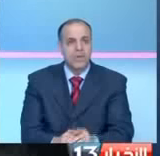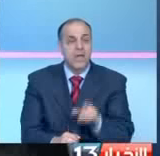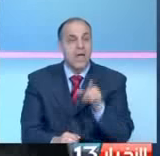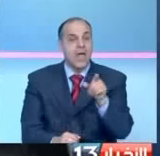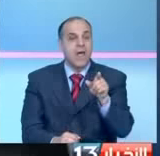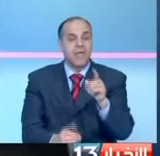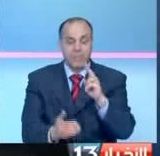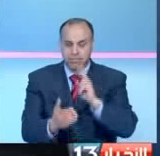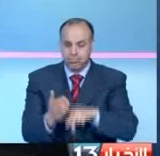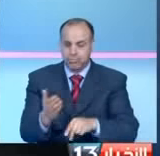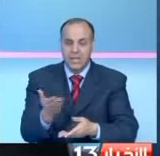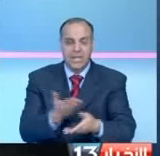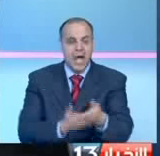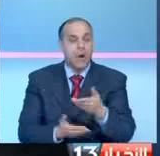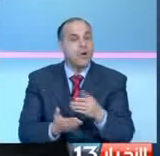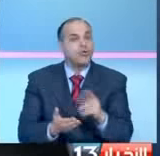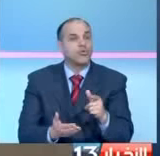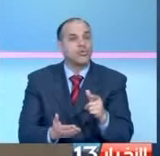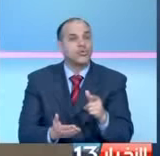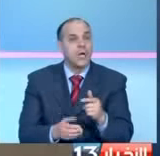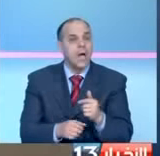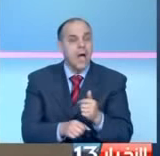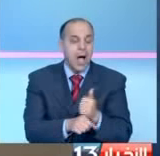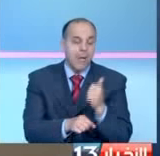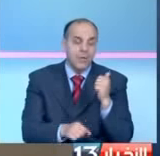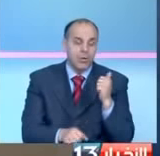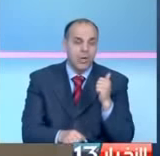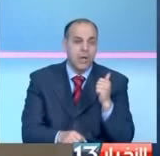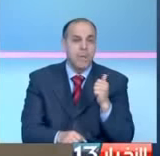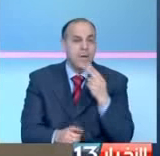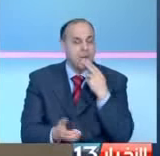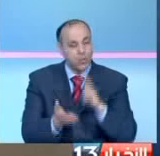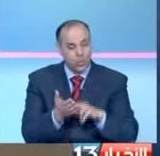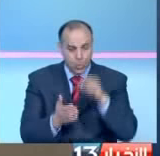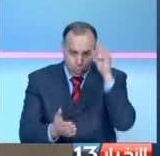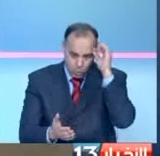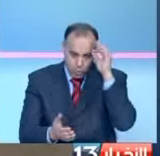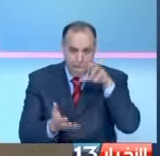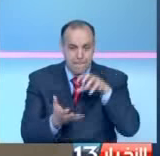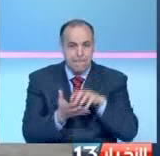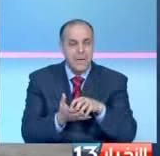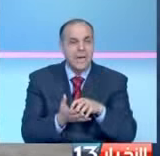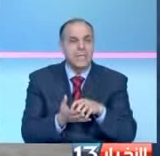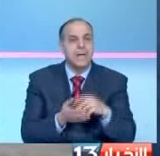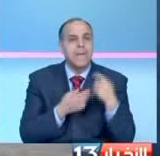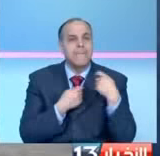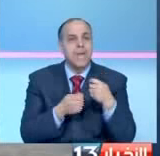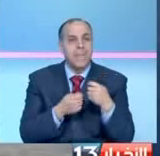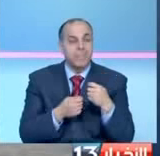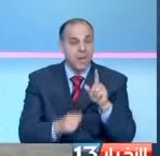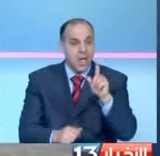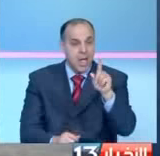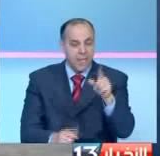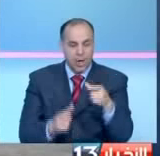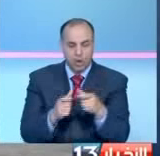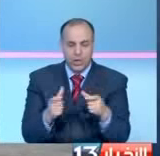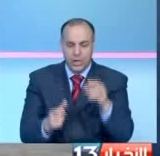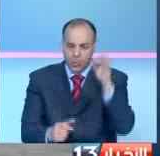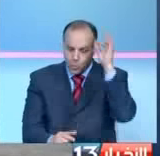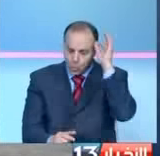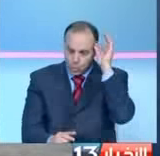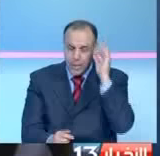ومكنت اتفاقية التعاون المبرمة خلال السنة الفارطة بين البريد التونسي ومركز النهوض بالصادرات المؤسسات